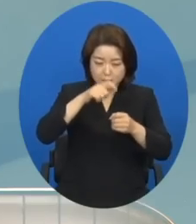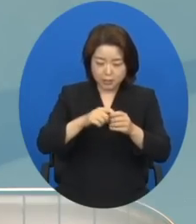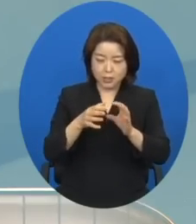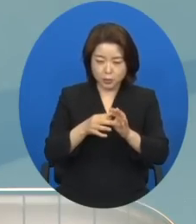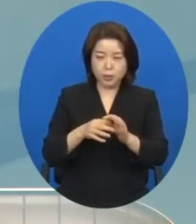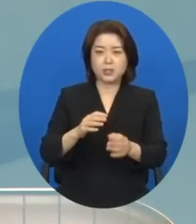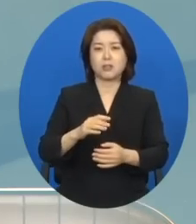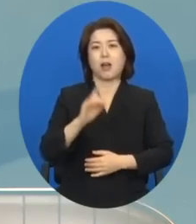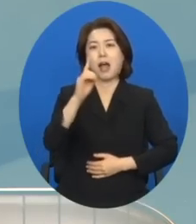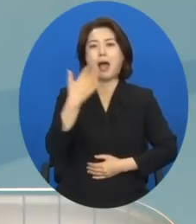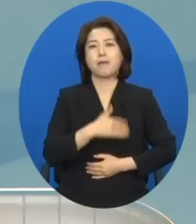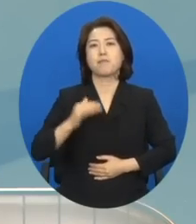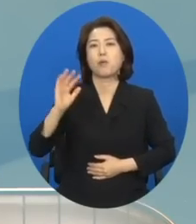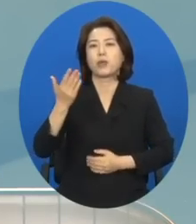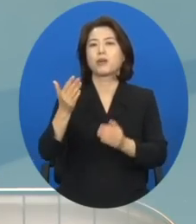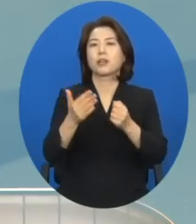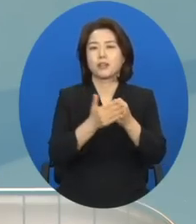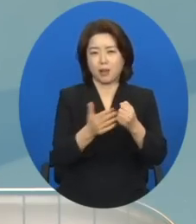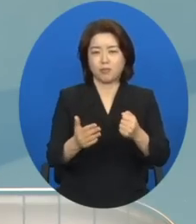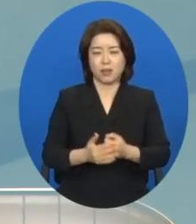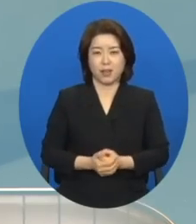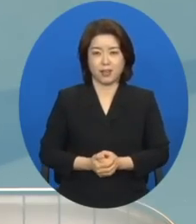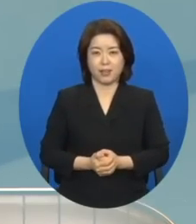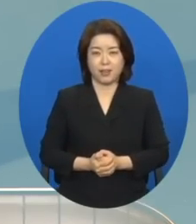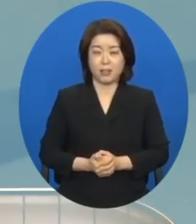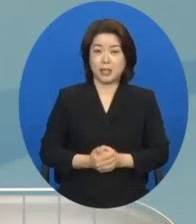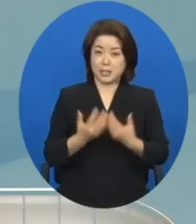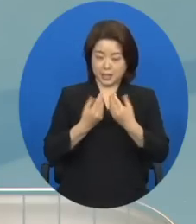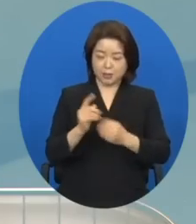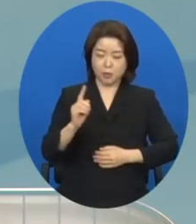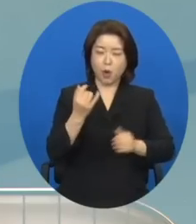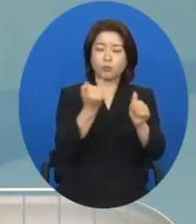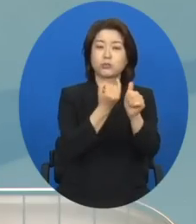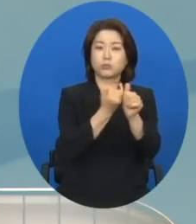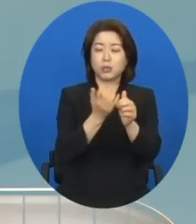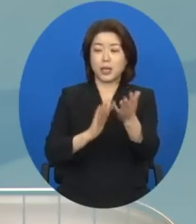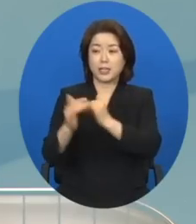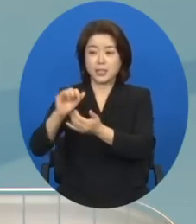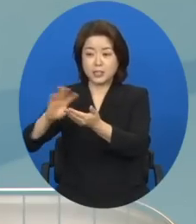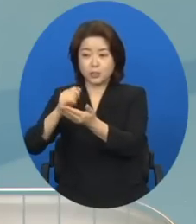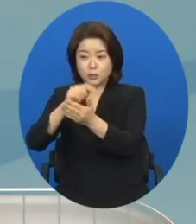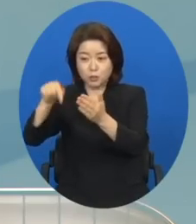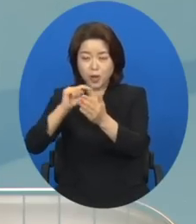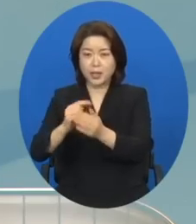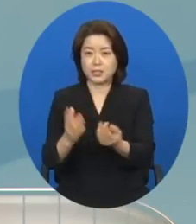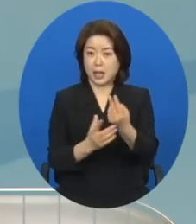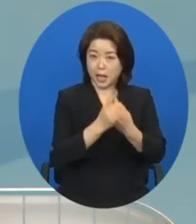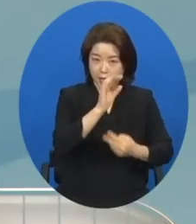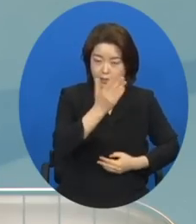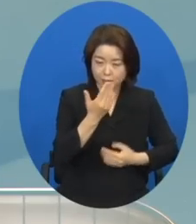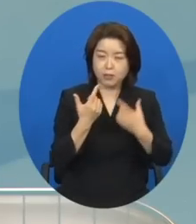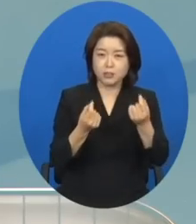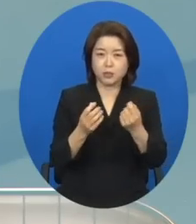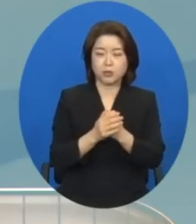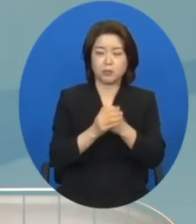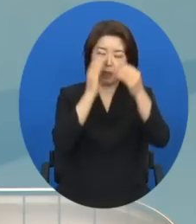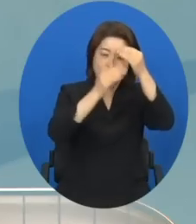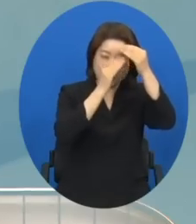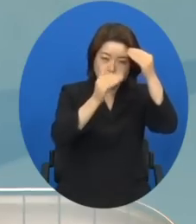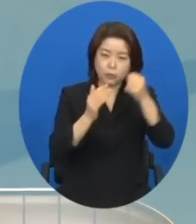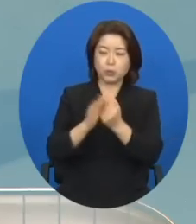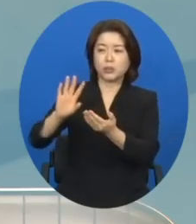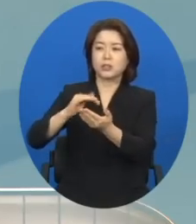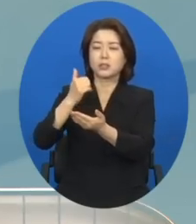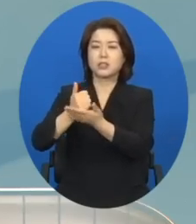그래요. 마치 부부가 예수 그리스도 안에 한몸인 것 같이 여러분 성도는요 그리스도의 몸이라고 했습니다.